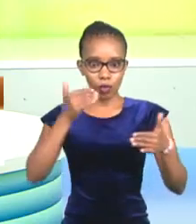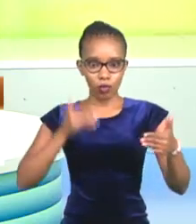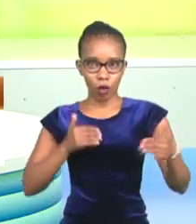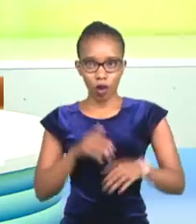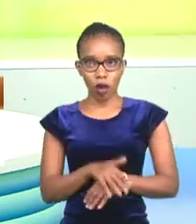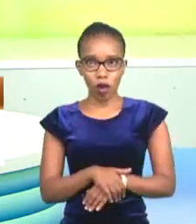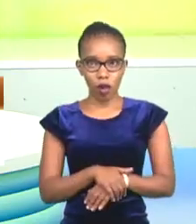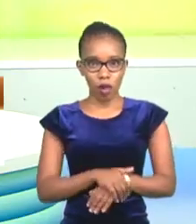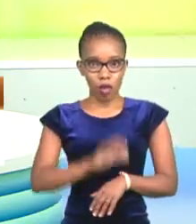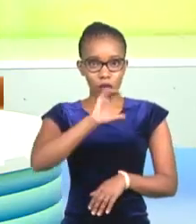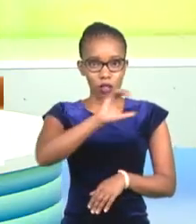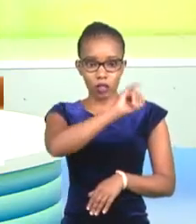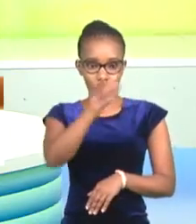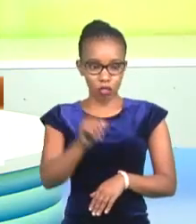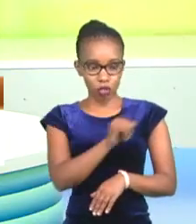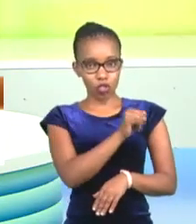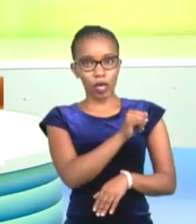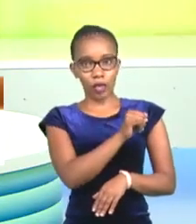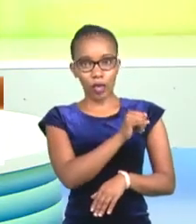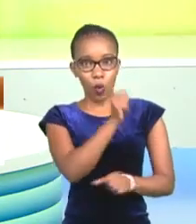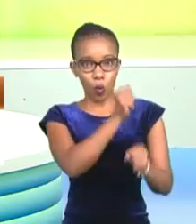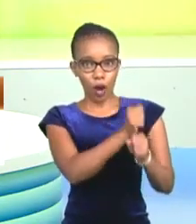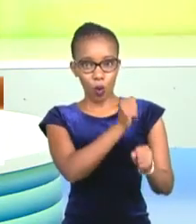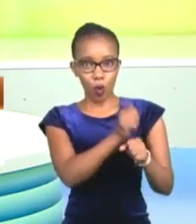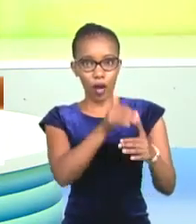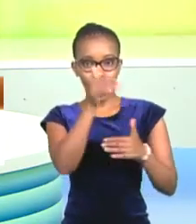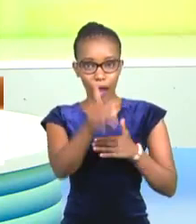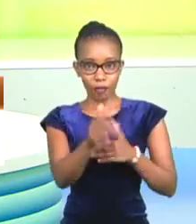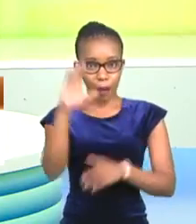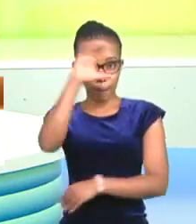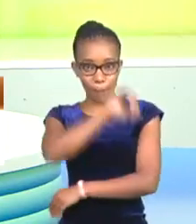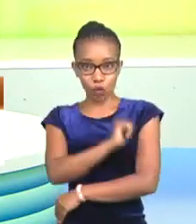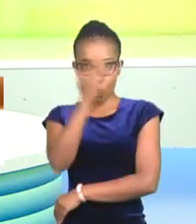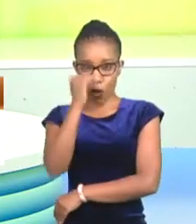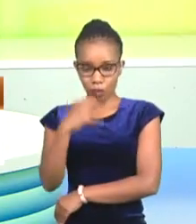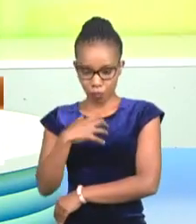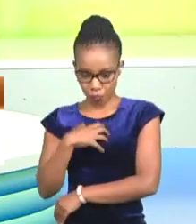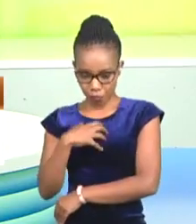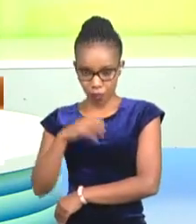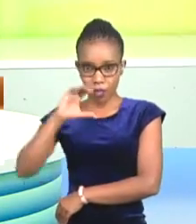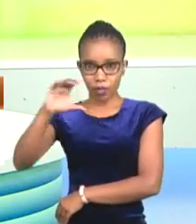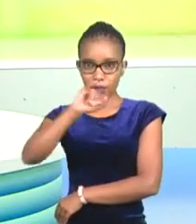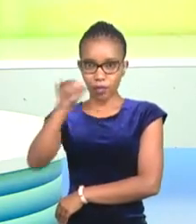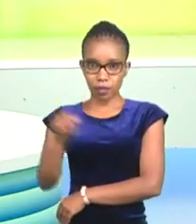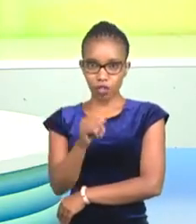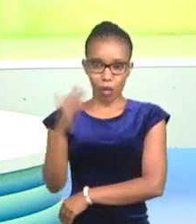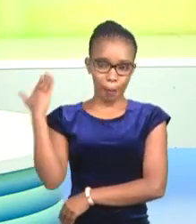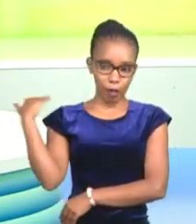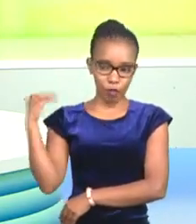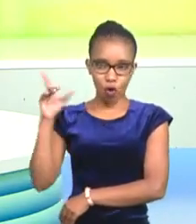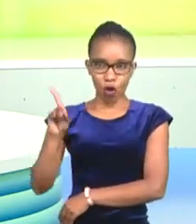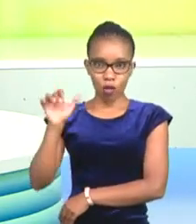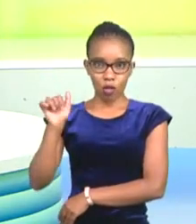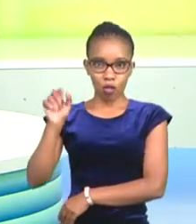Juhudi za kukiridhi kiti cha jaji mkuu nchini baada ya kiti hicho kusalia wazi kufuatia kustaafu kwa aliyekua akishikilia wadhifa huo jaji